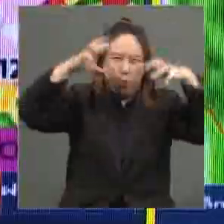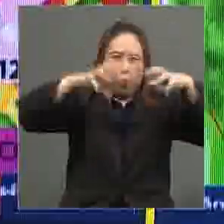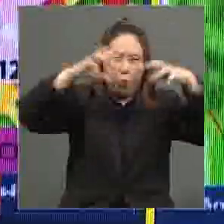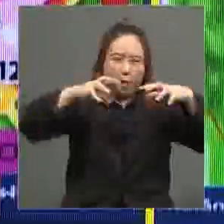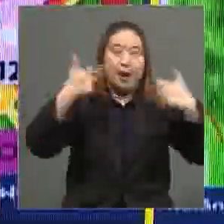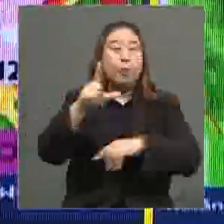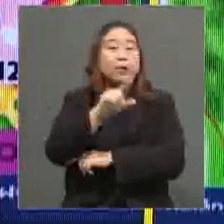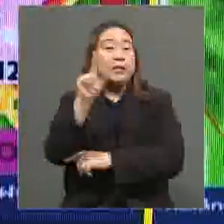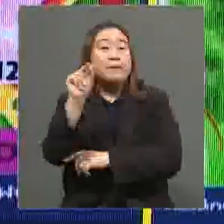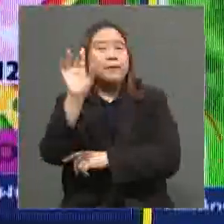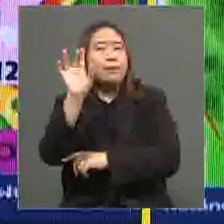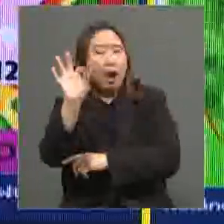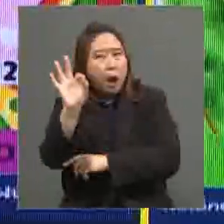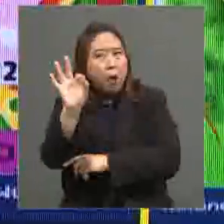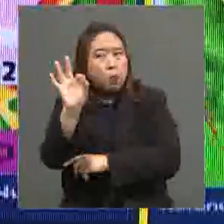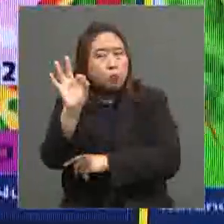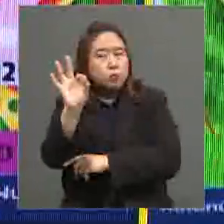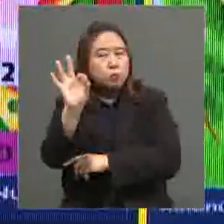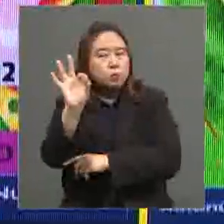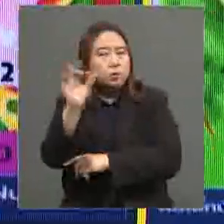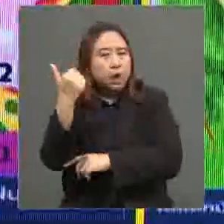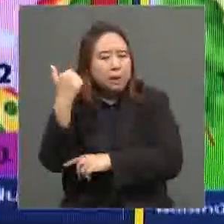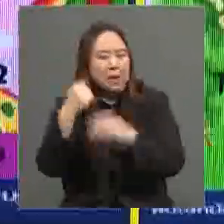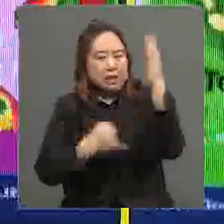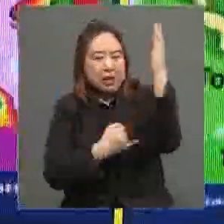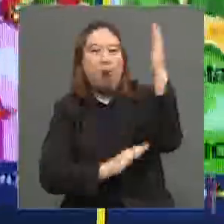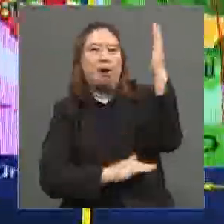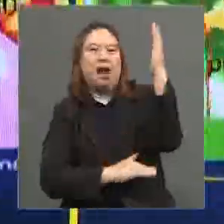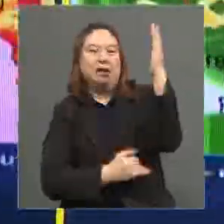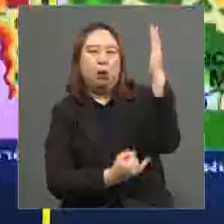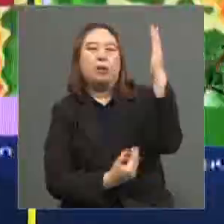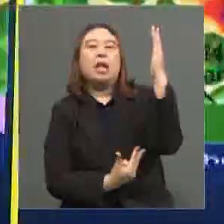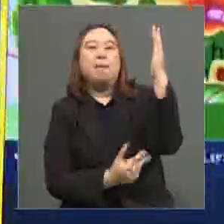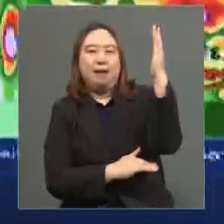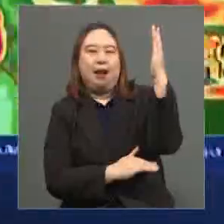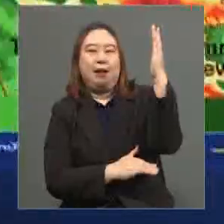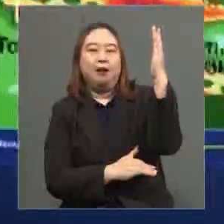นะครั